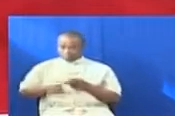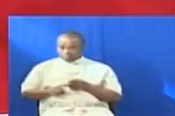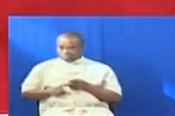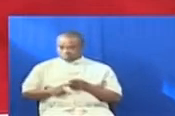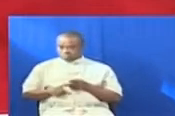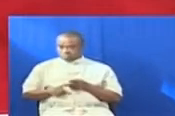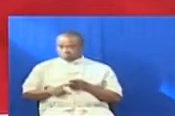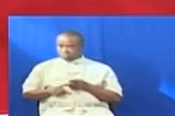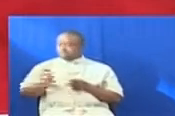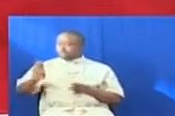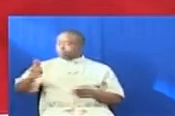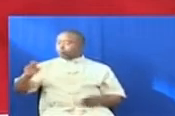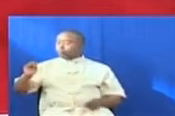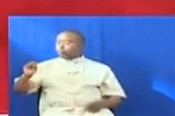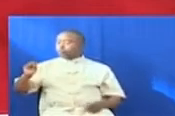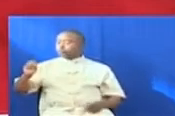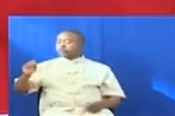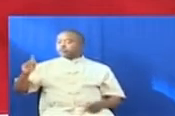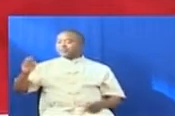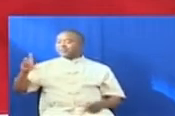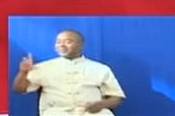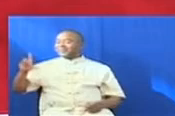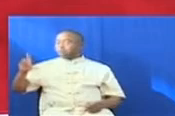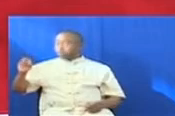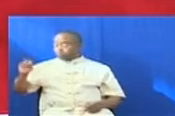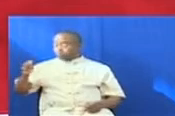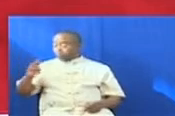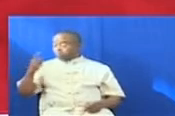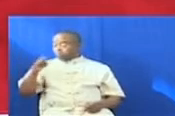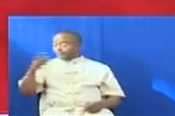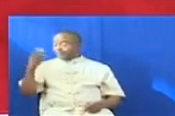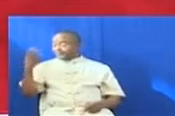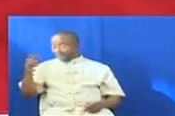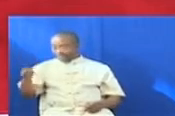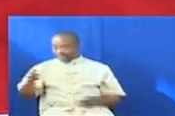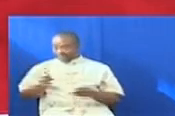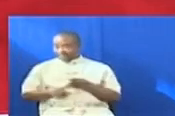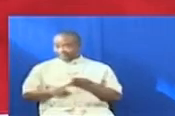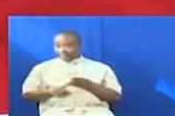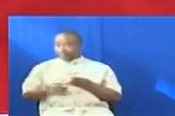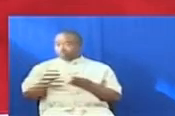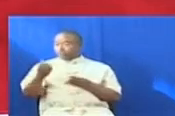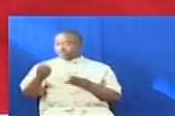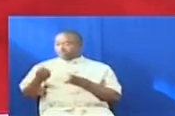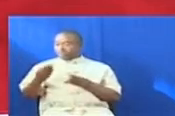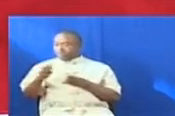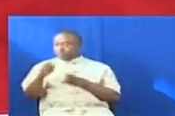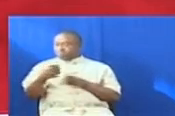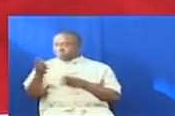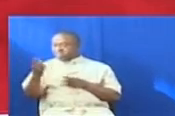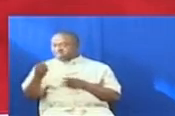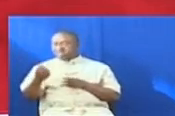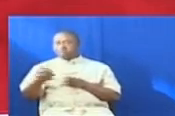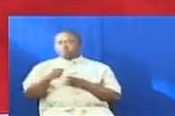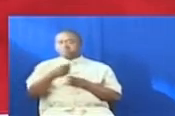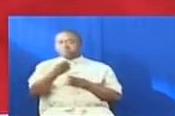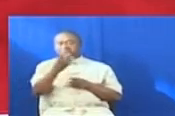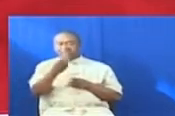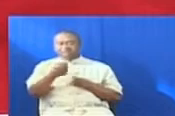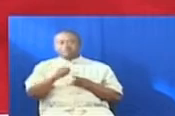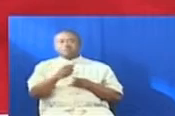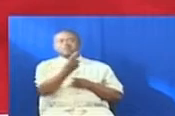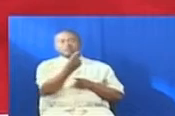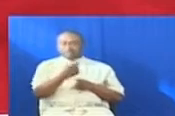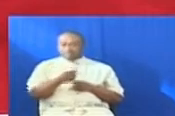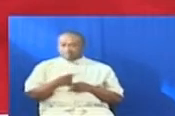ni ya Busokelo imepelekewa zaidi ya bilioni 1.4. Na zingine milioni 100, zingine milioni 400 na kadhalika na kadhalika.